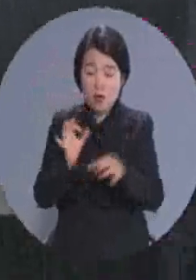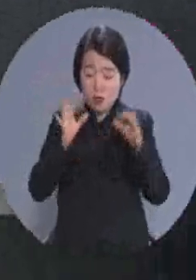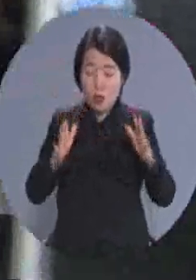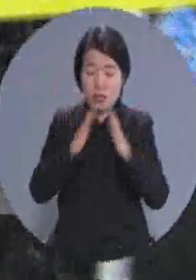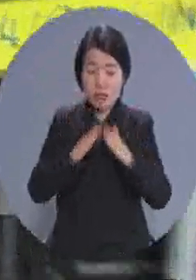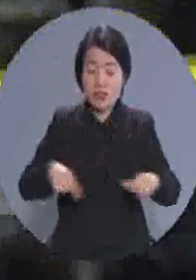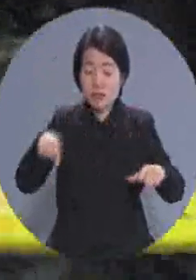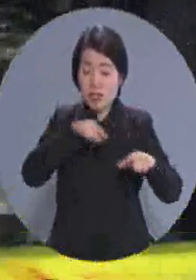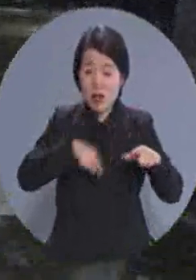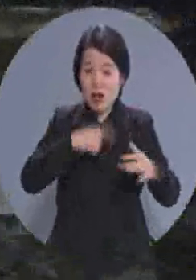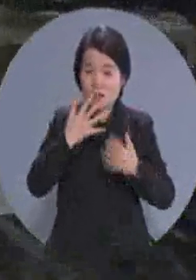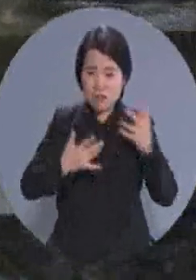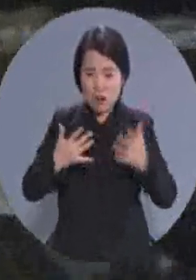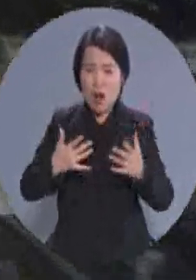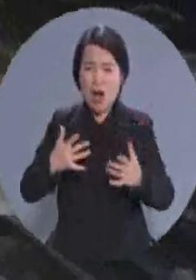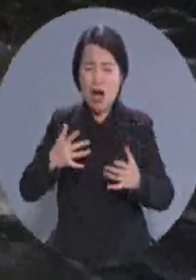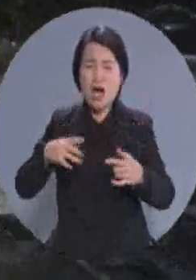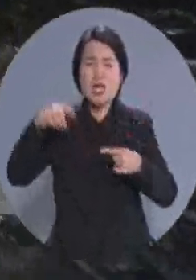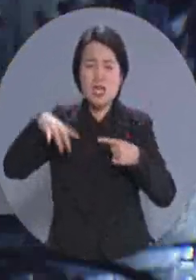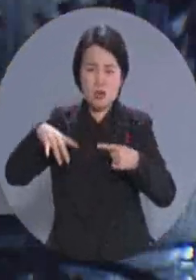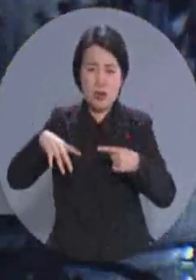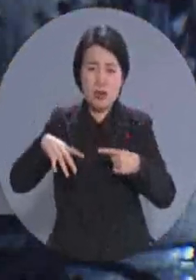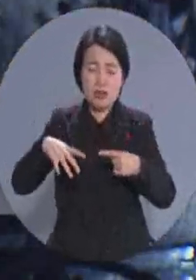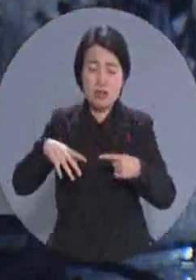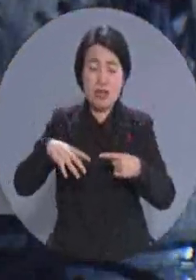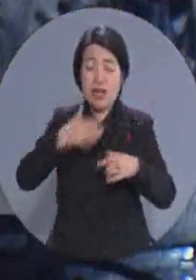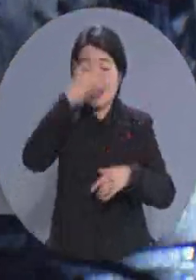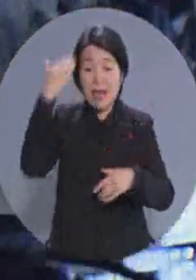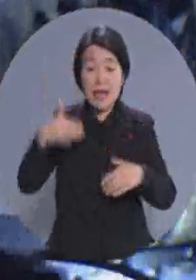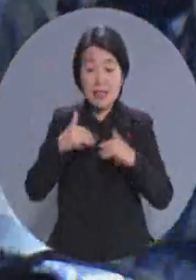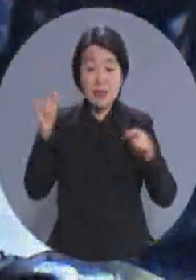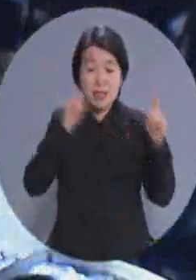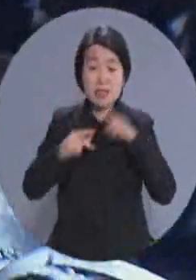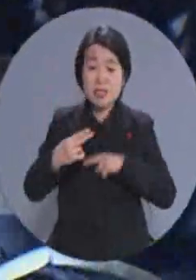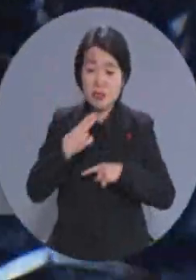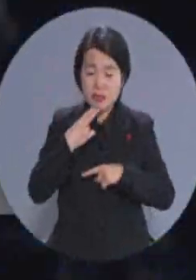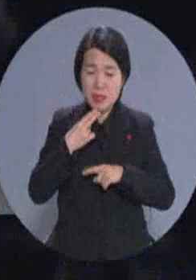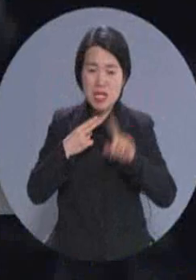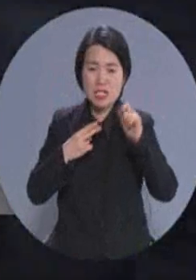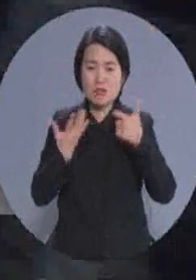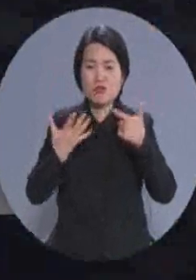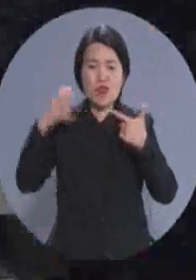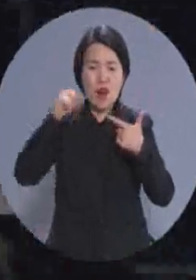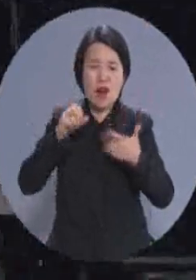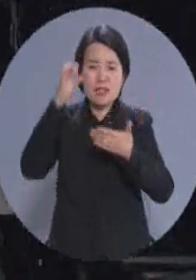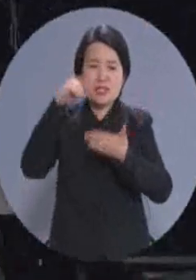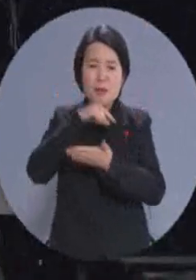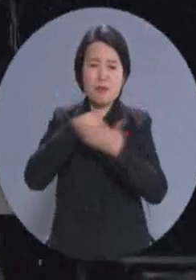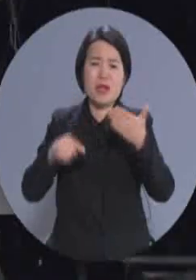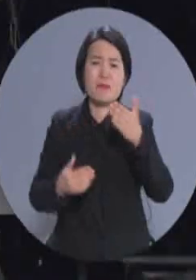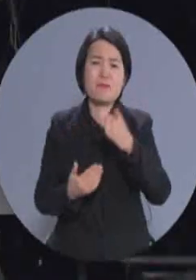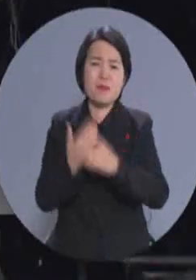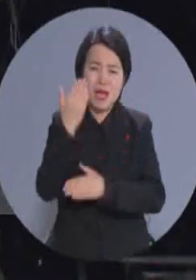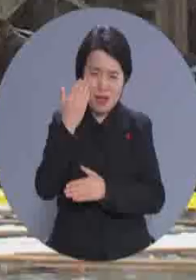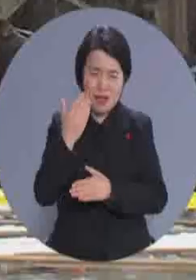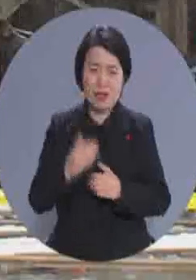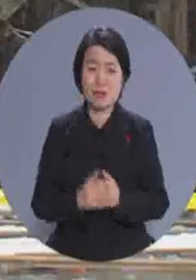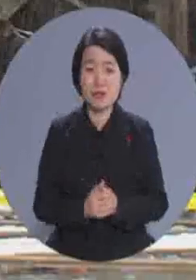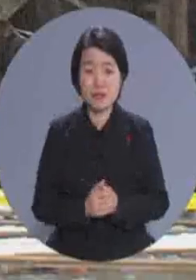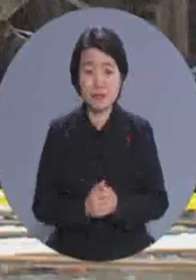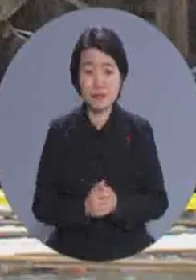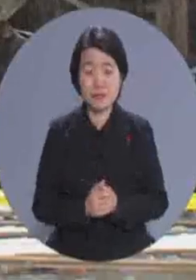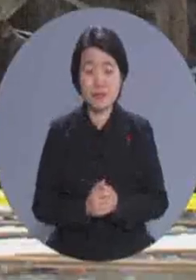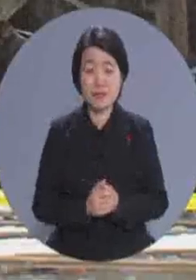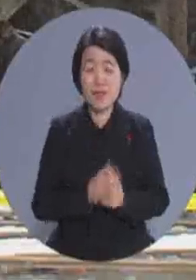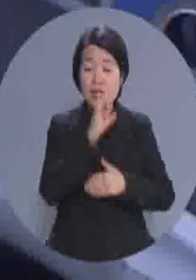시장 화재 중 가장 큰 불로 임명 피해는 없었지만 무려 16억 원에 달라는 재산 피해가 발생했습니다